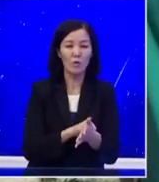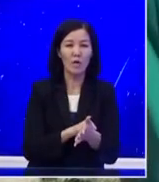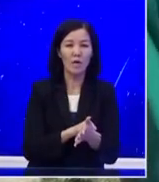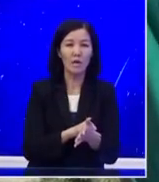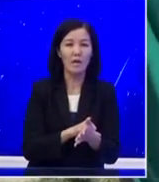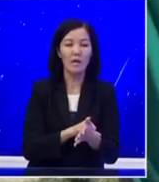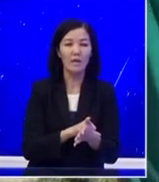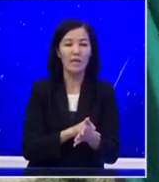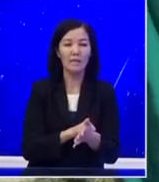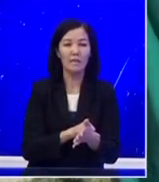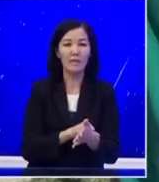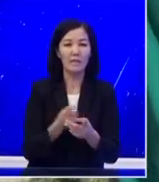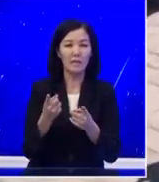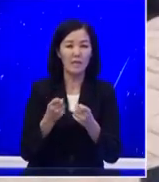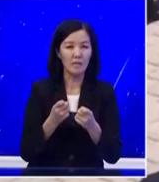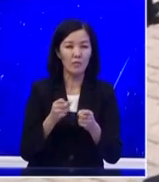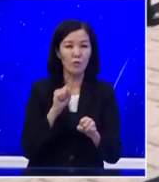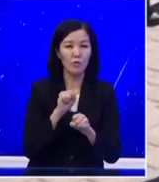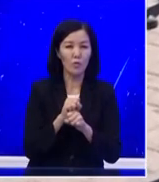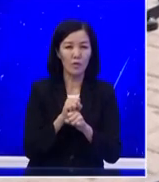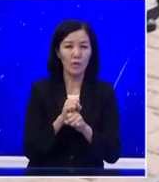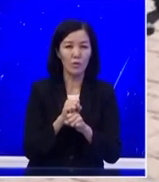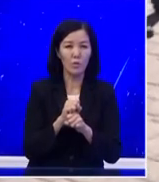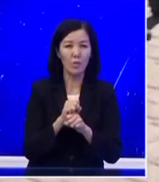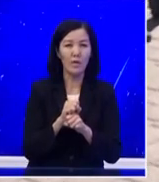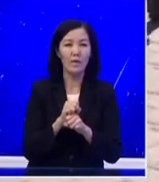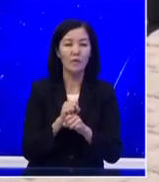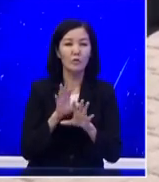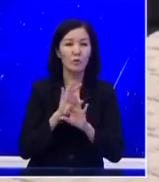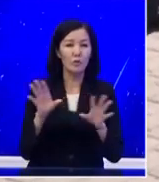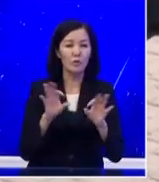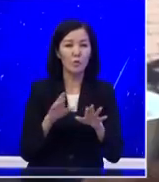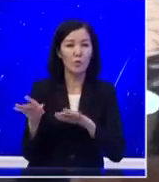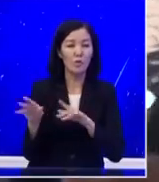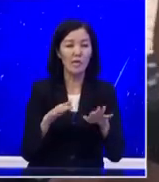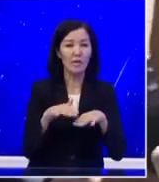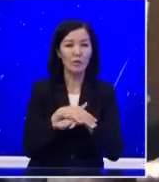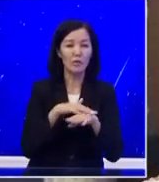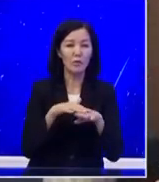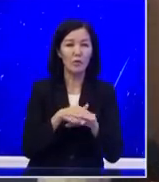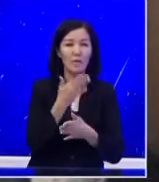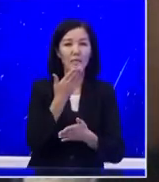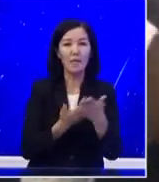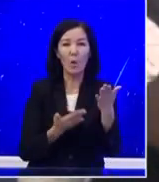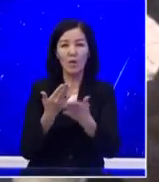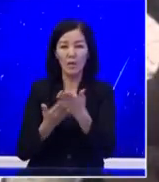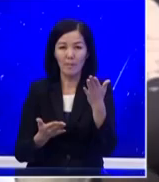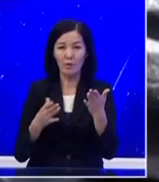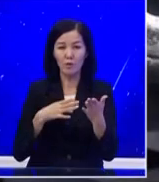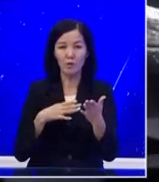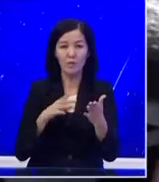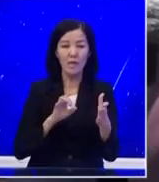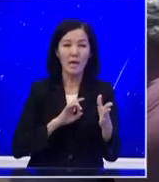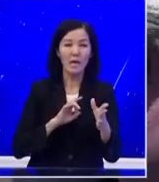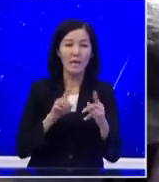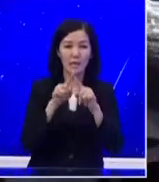әуестікті тоқтату. Есірткіге тәуелділіктің жақсы еместігін түсіндіру. Шарада тұрғындарға сауалнама жүргізіп, арнайы жадынама